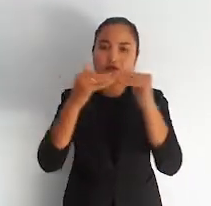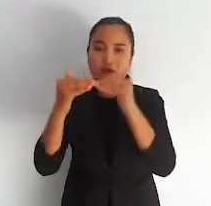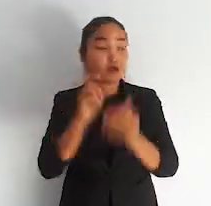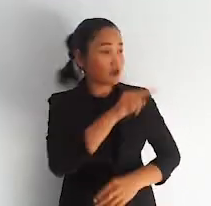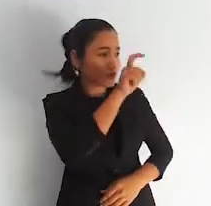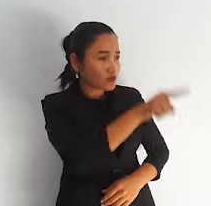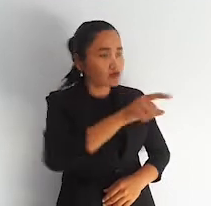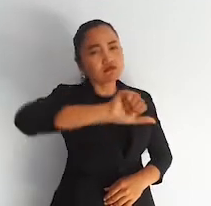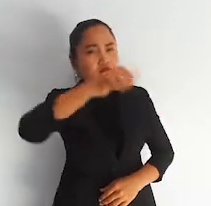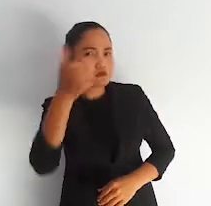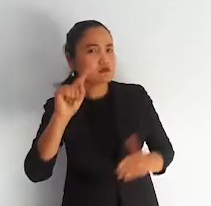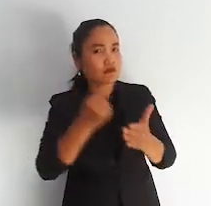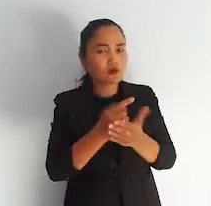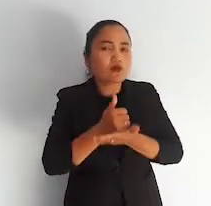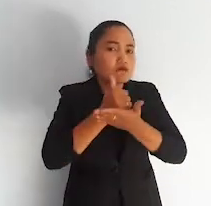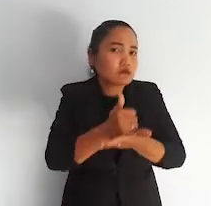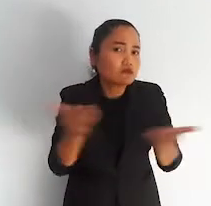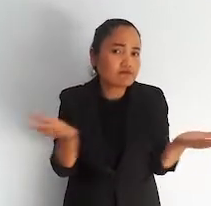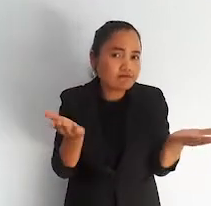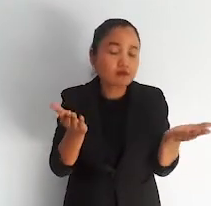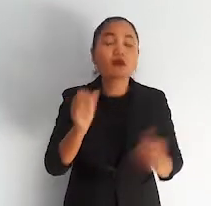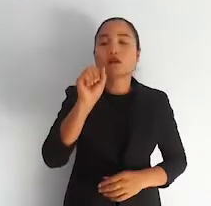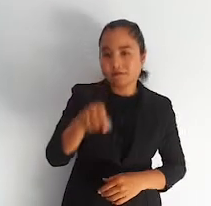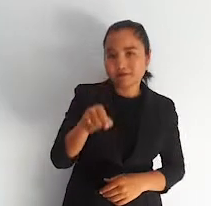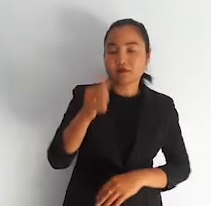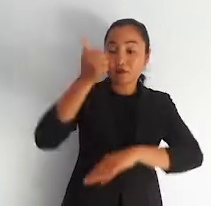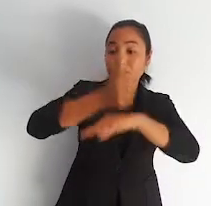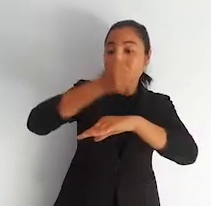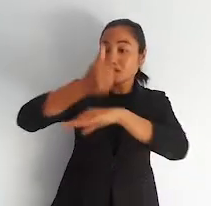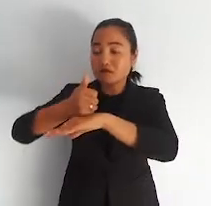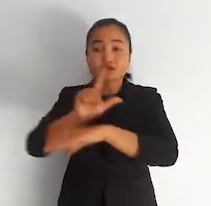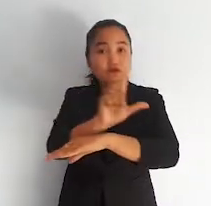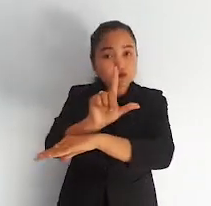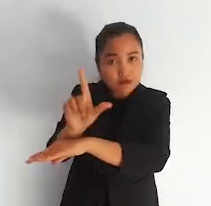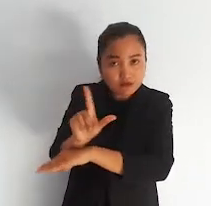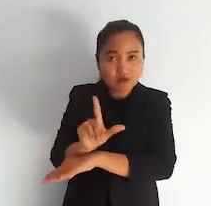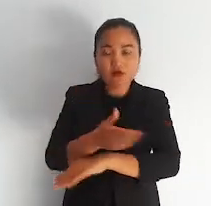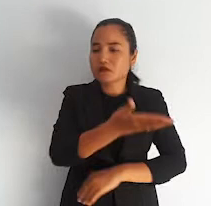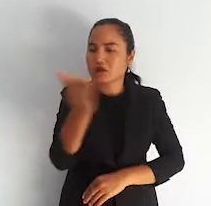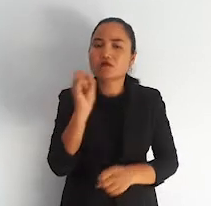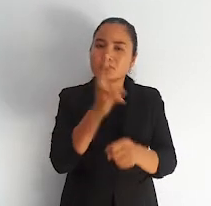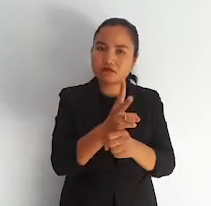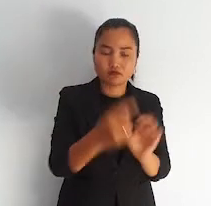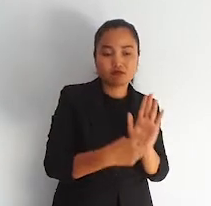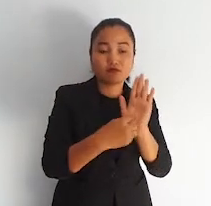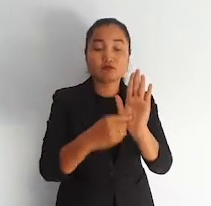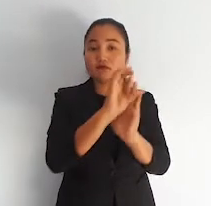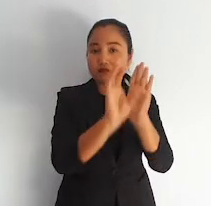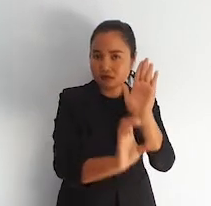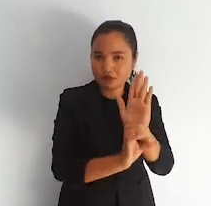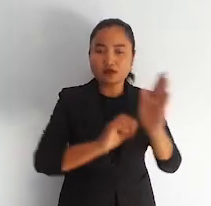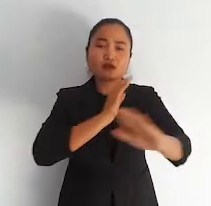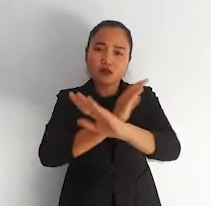ណាទៀតដែលត្រូវចូលរួមដើម្បីកាត់បន្ថយការរើសអើងហ្នឹងឯង នយោជកក្នុងវិស័យឯកជននិងសាធារណៈត្រូវដាក់ចេញនូវគោលនយោបាយមិ